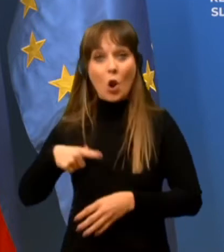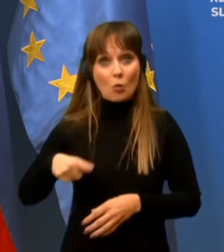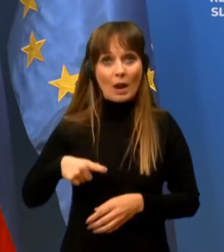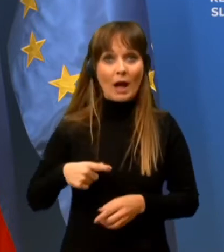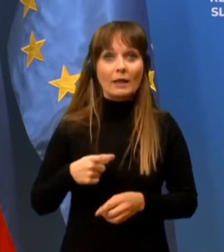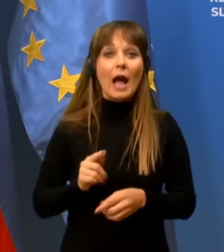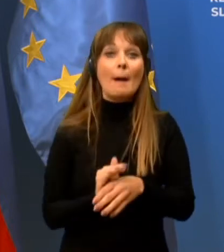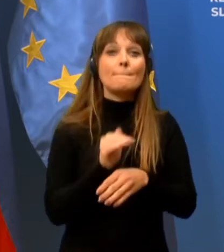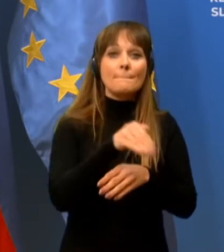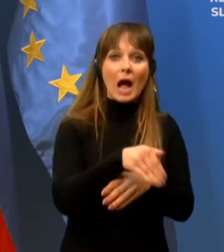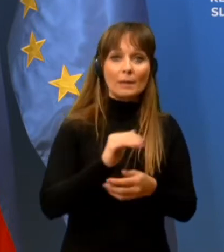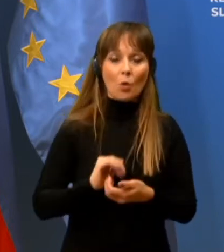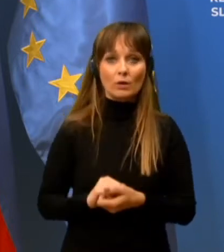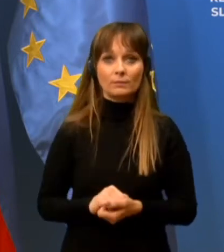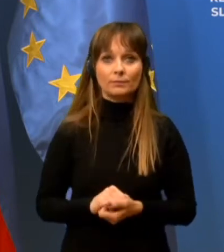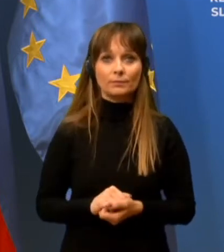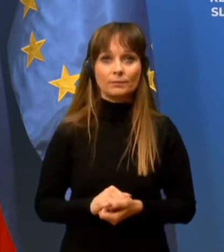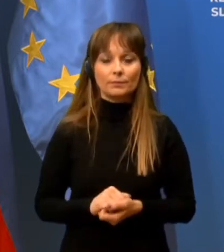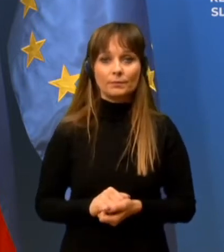in Maribor.